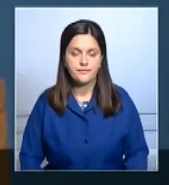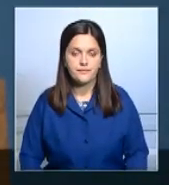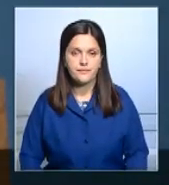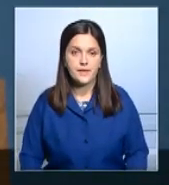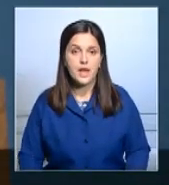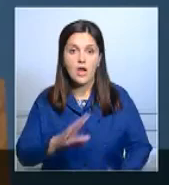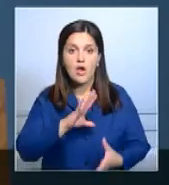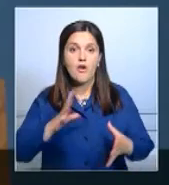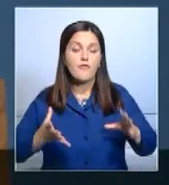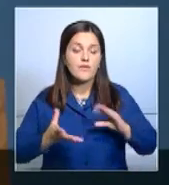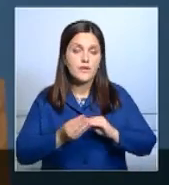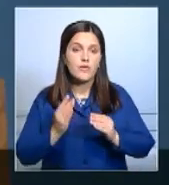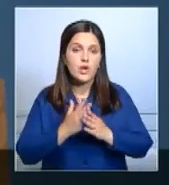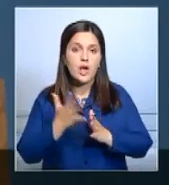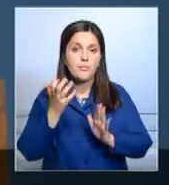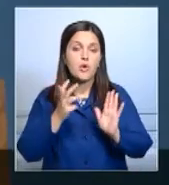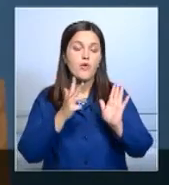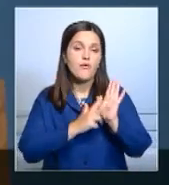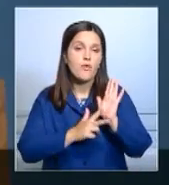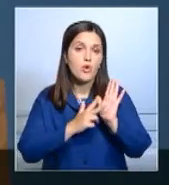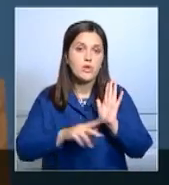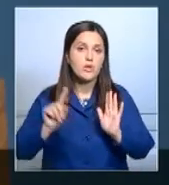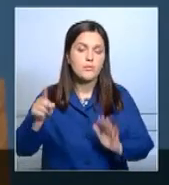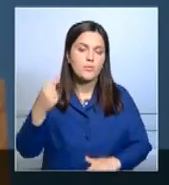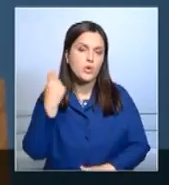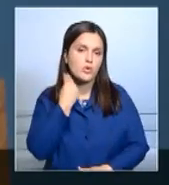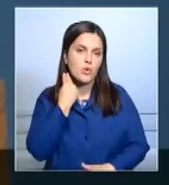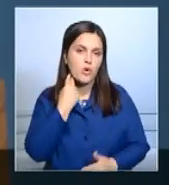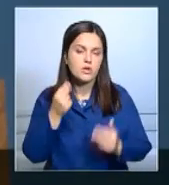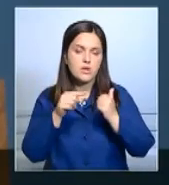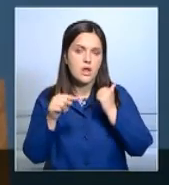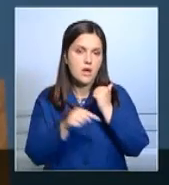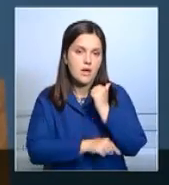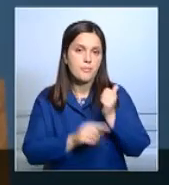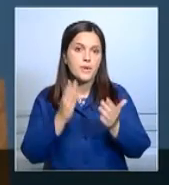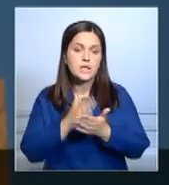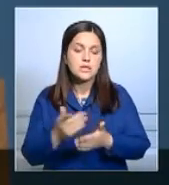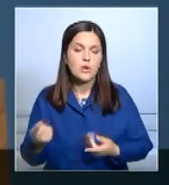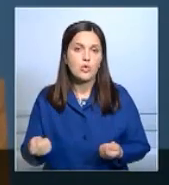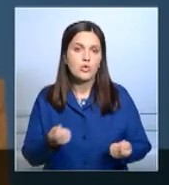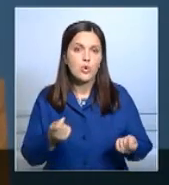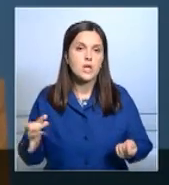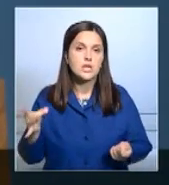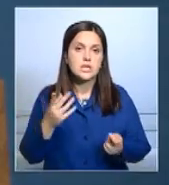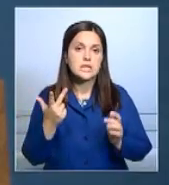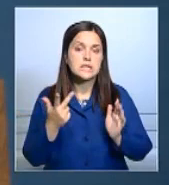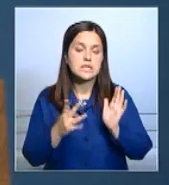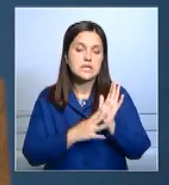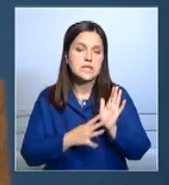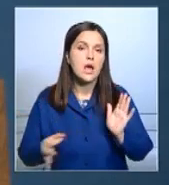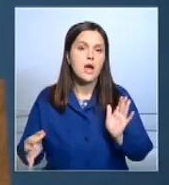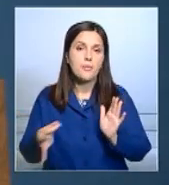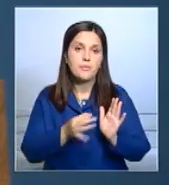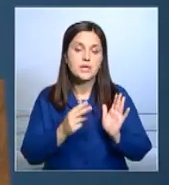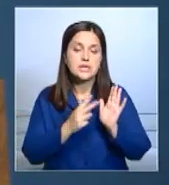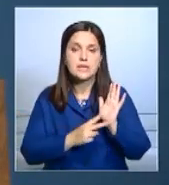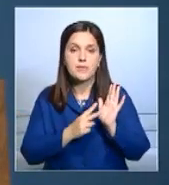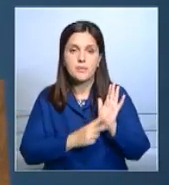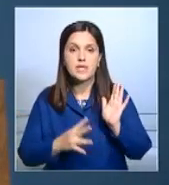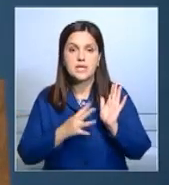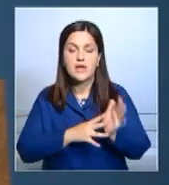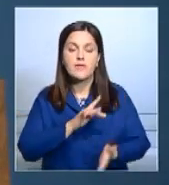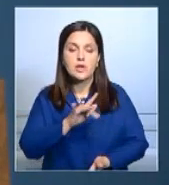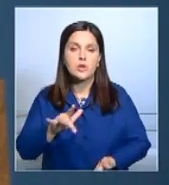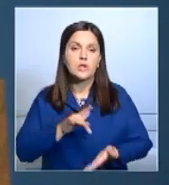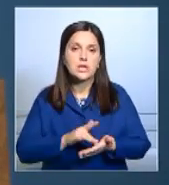588 должностных лиц. Из них 11 руководителей республиканского, 39 областного, 79